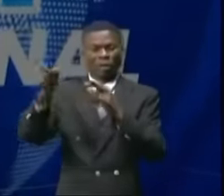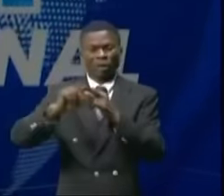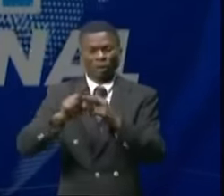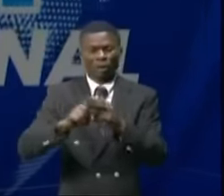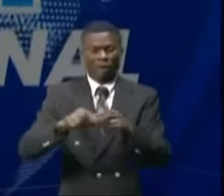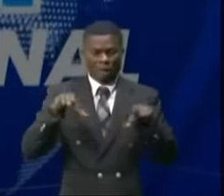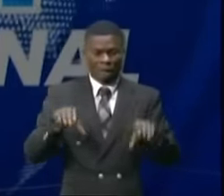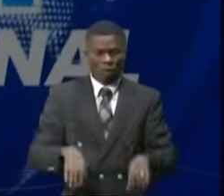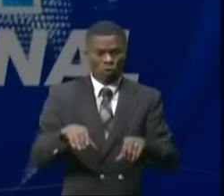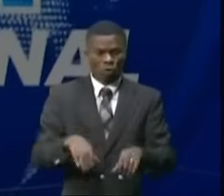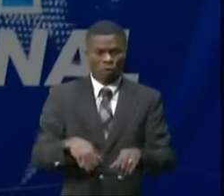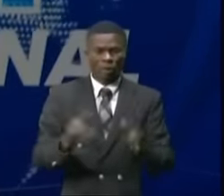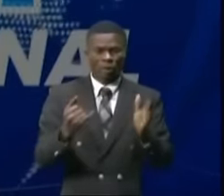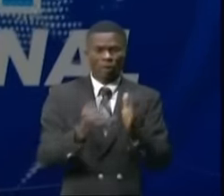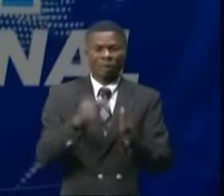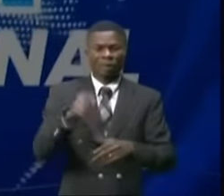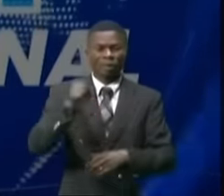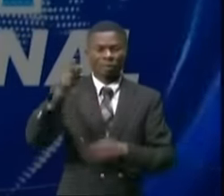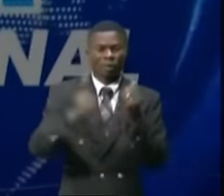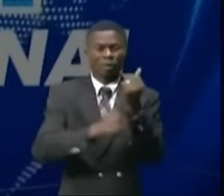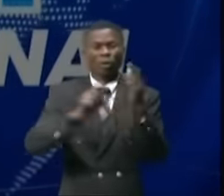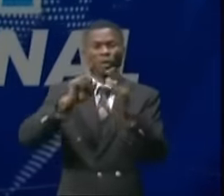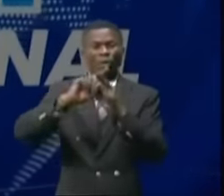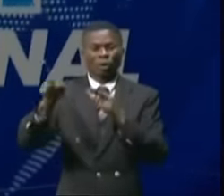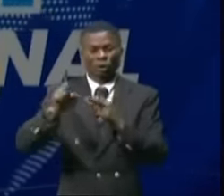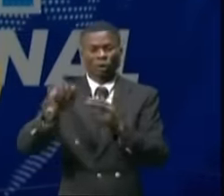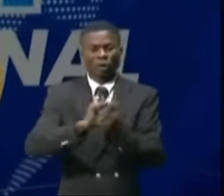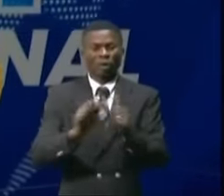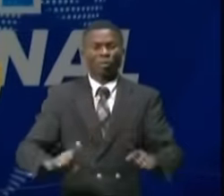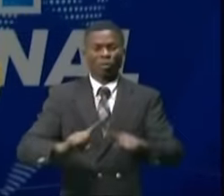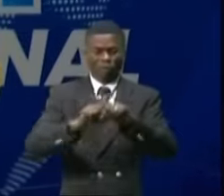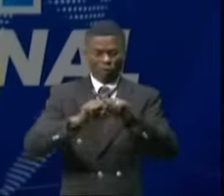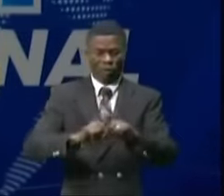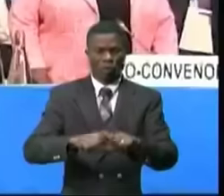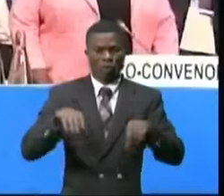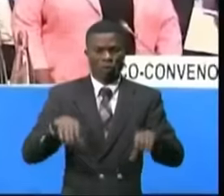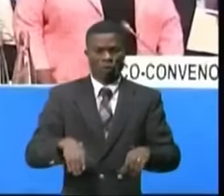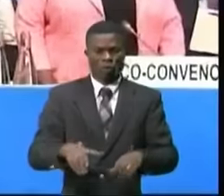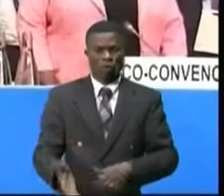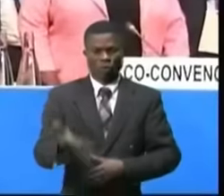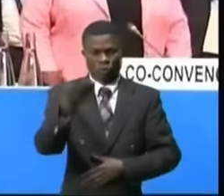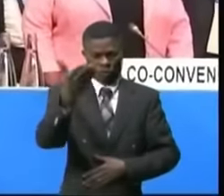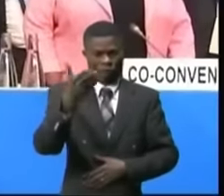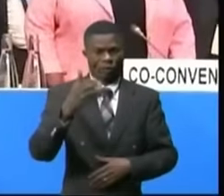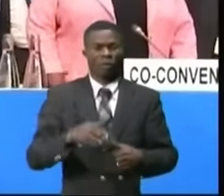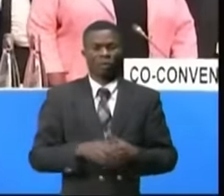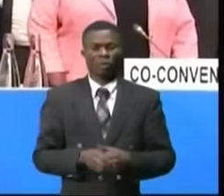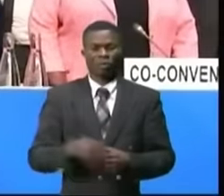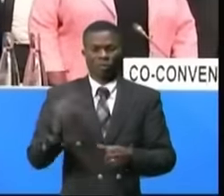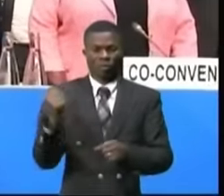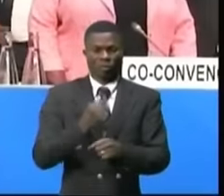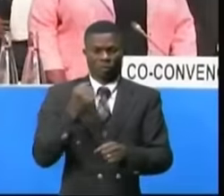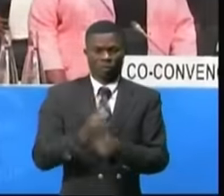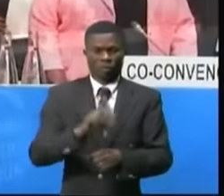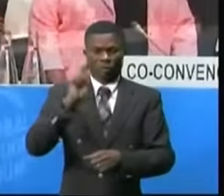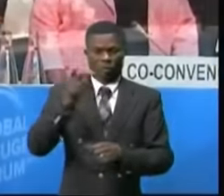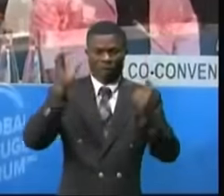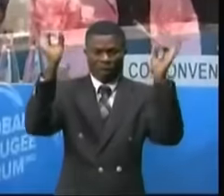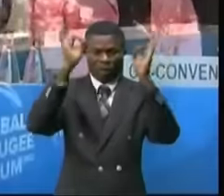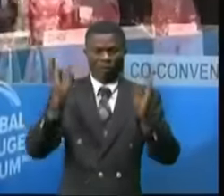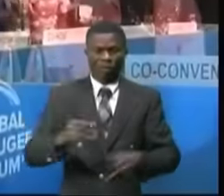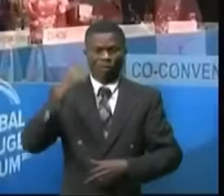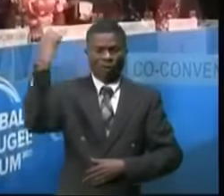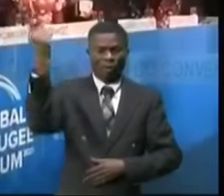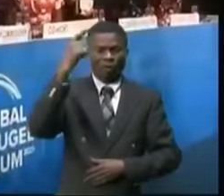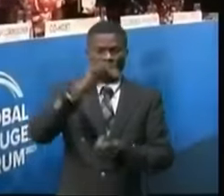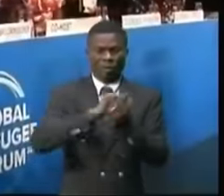6 millions de personnes déplacées à cause notamment des conflits. Anastasie Dumb. Les travaux du deuxième forum mondial